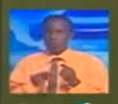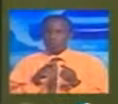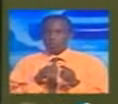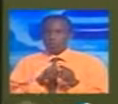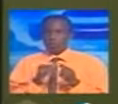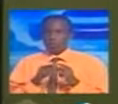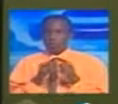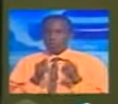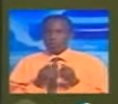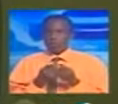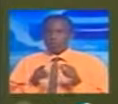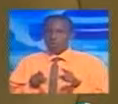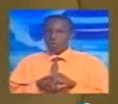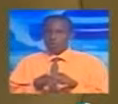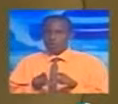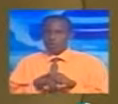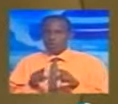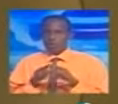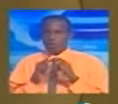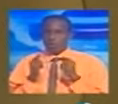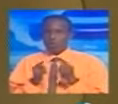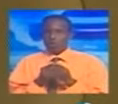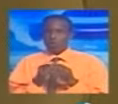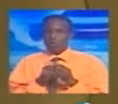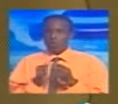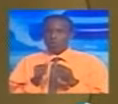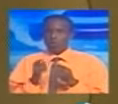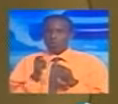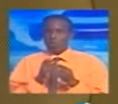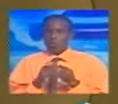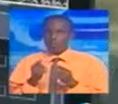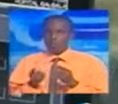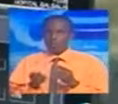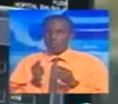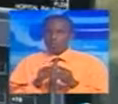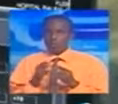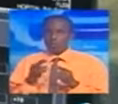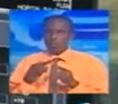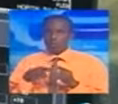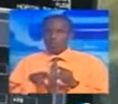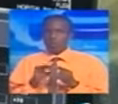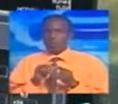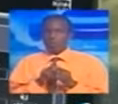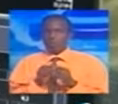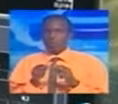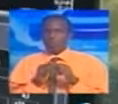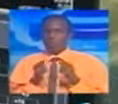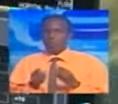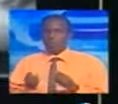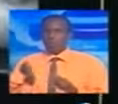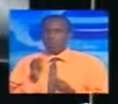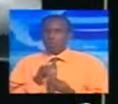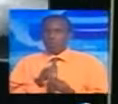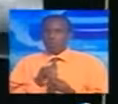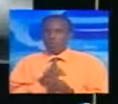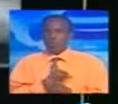Balbala effectue également les soins d'urgence pour les personnes présentant des traumatismes survenus lors d'un accident de la route notamment. À cela s'ajoute la